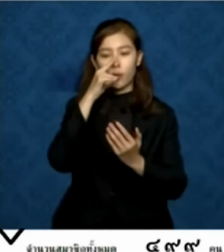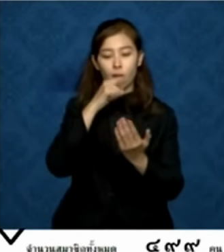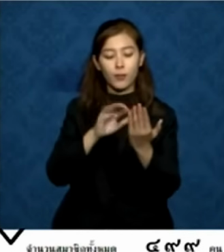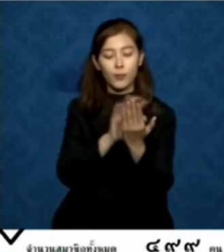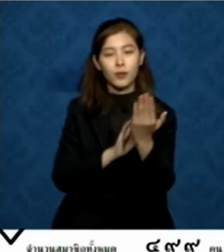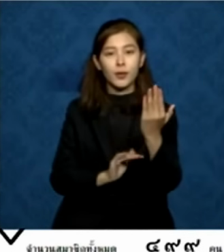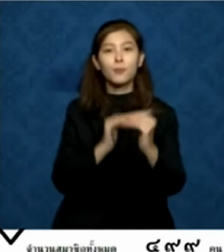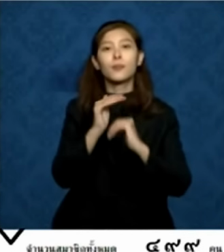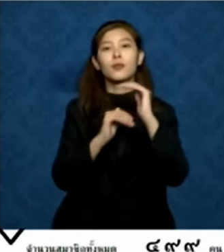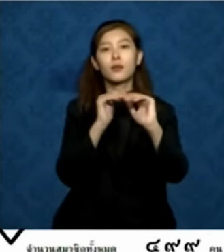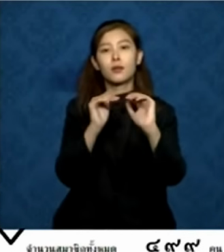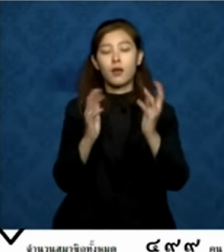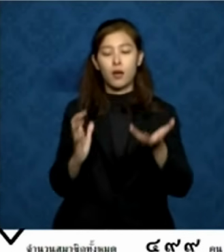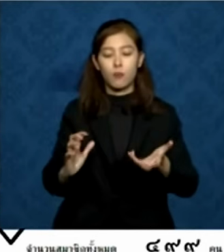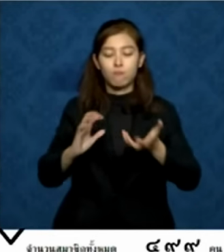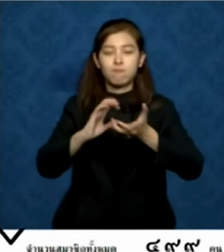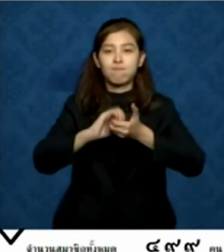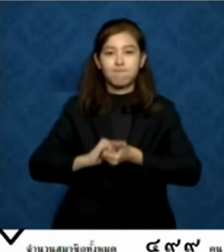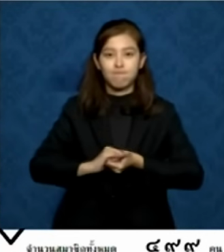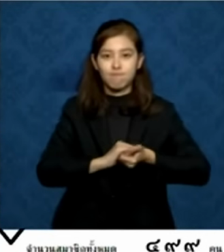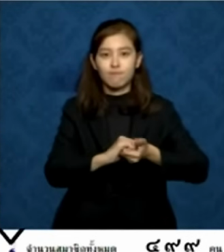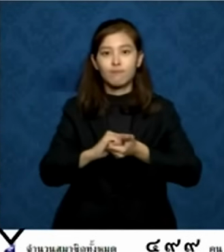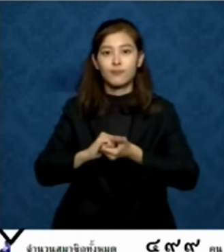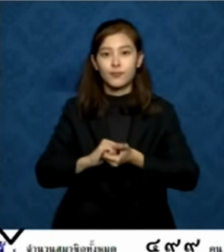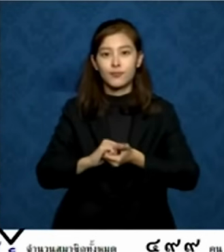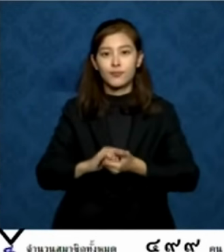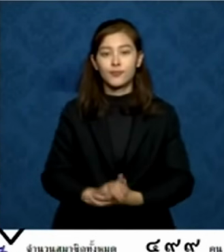อันเดียวกัน